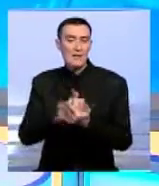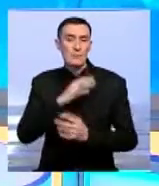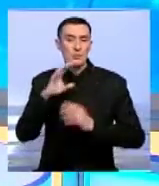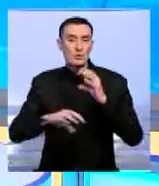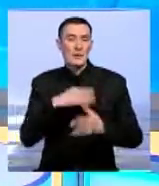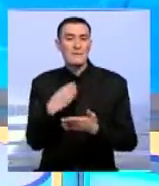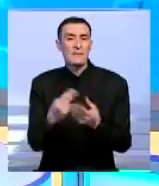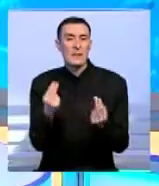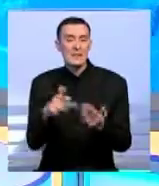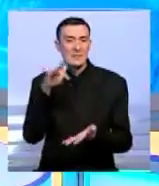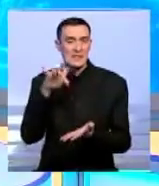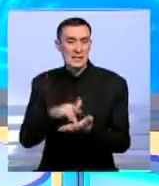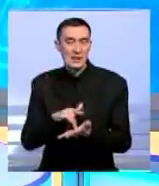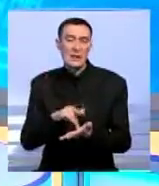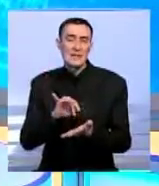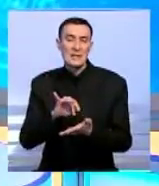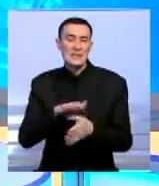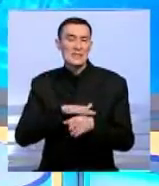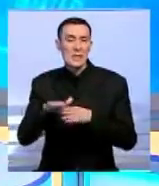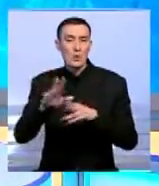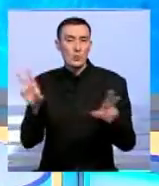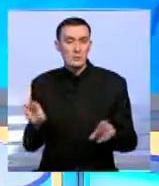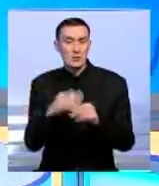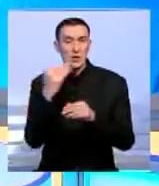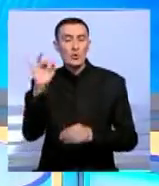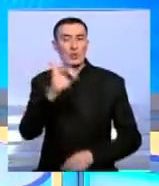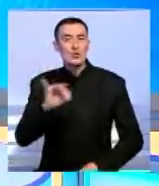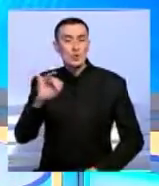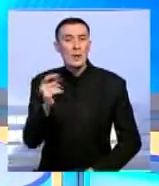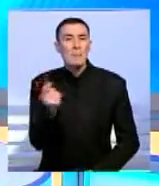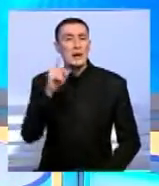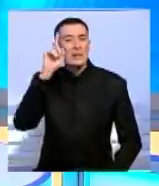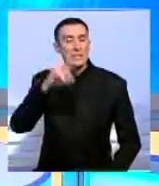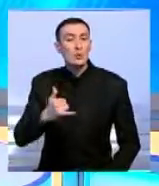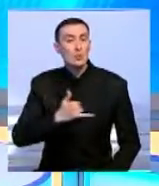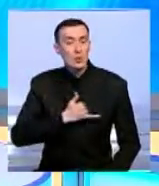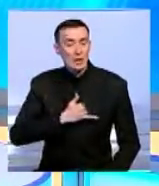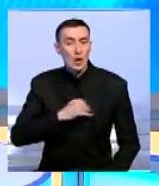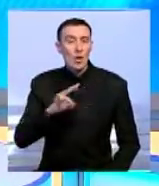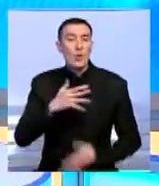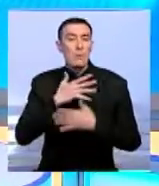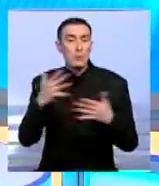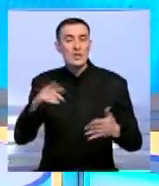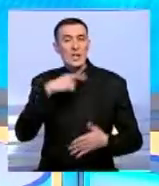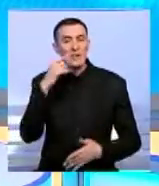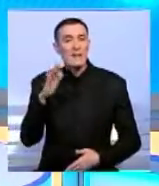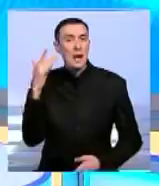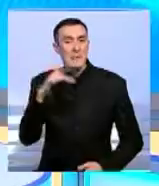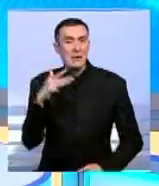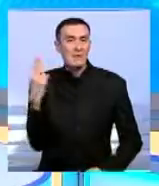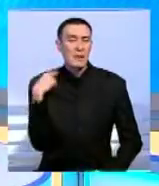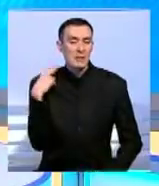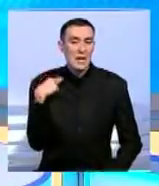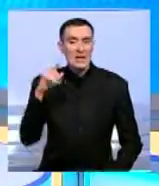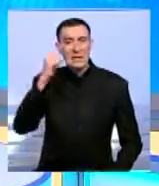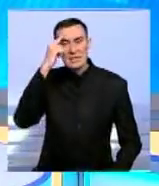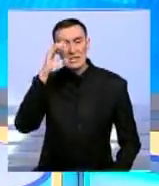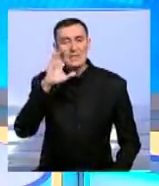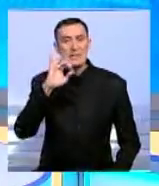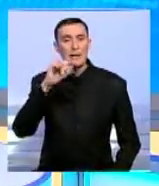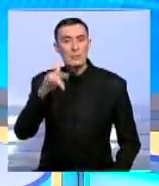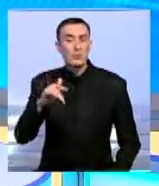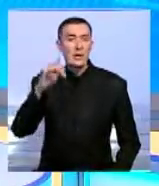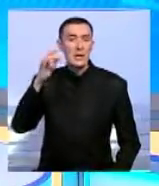международный финансовый центр и сделала его успешным. О ее истории мало знают в нашей стране, но больше говорят в Америке, Великобритании, Индии,